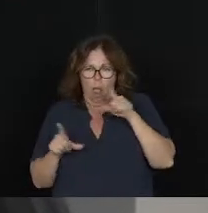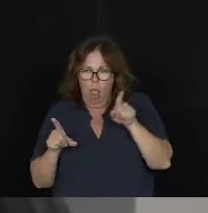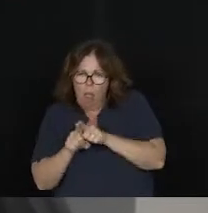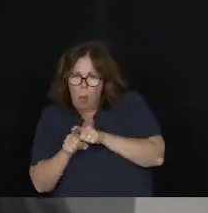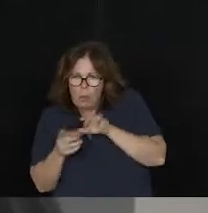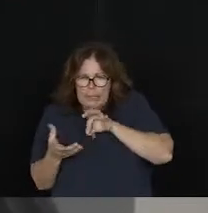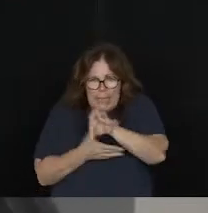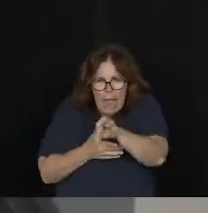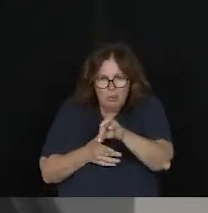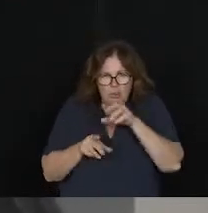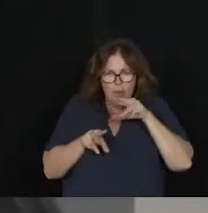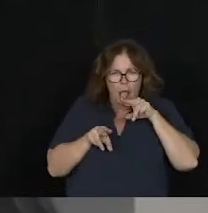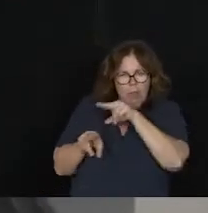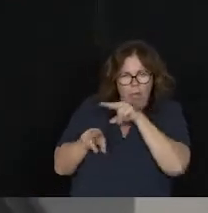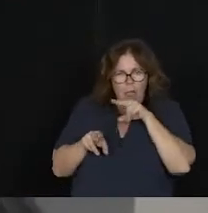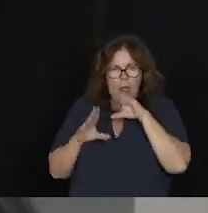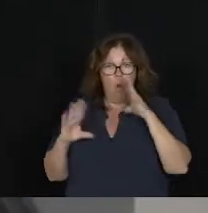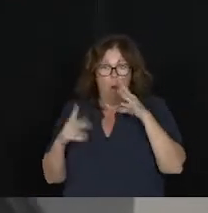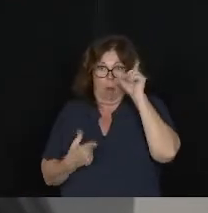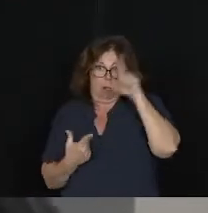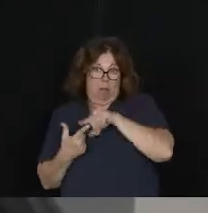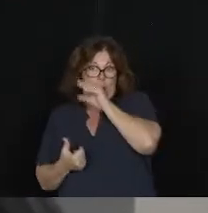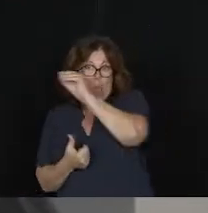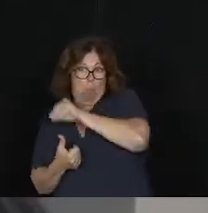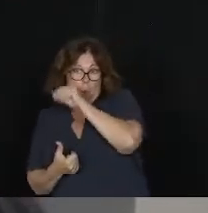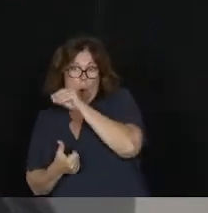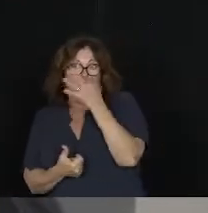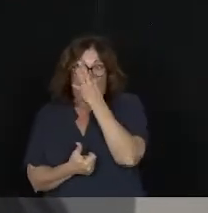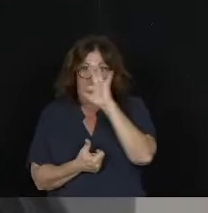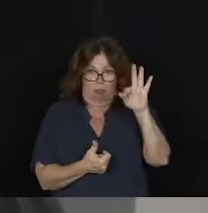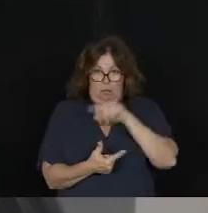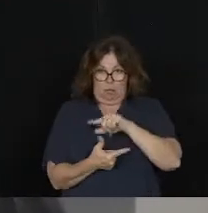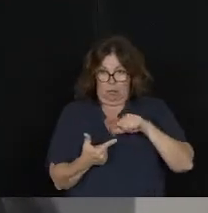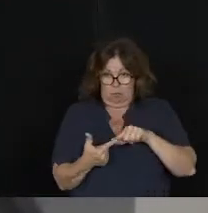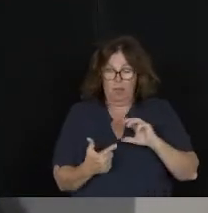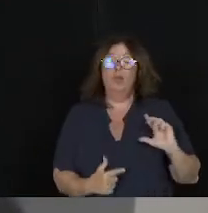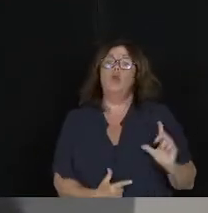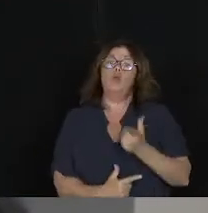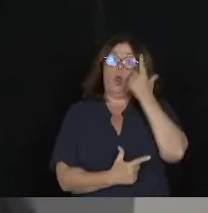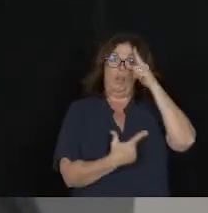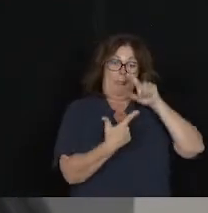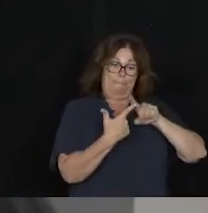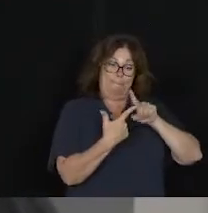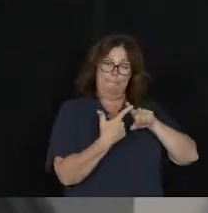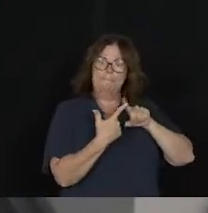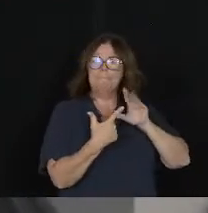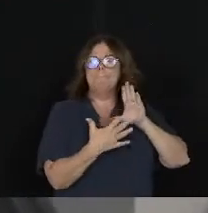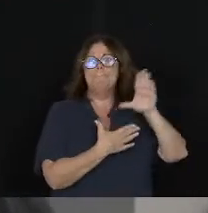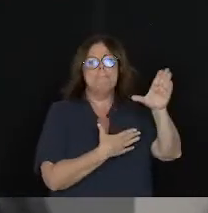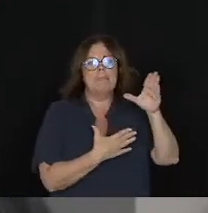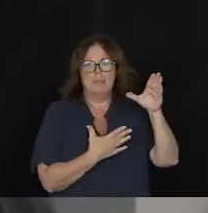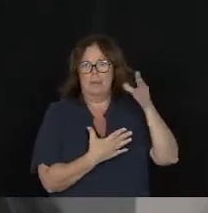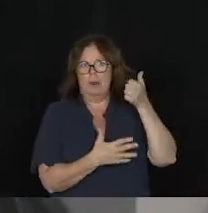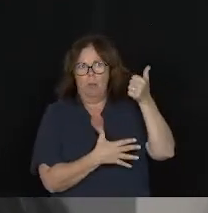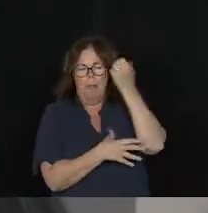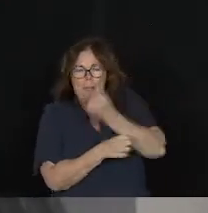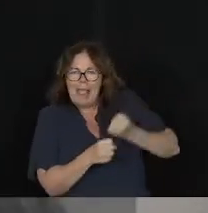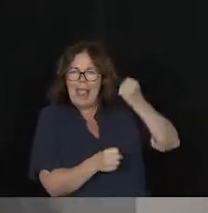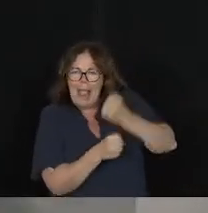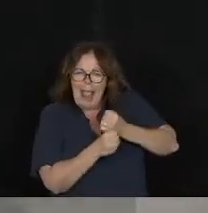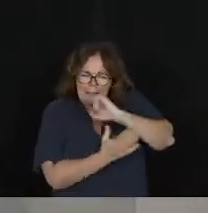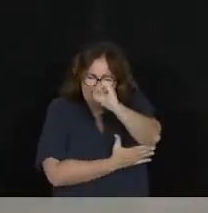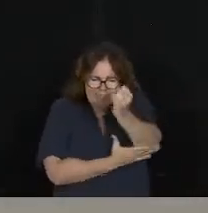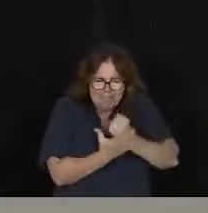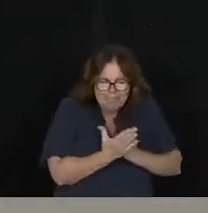d'attaque de la Pologne et de la France. C'est Guderian qui est le grand théoricien de